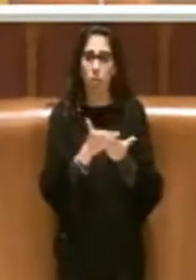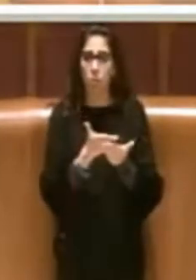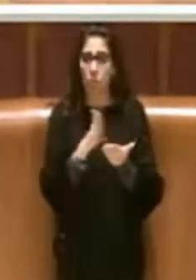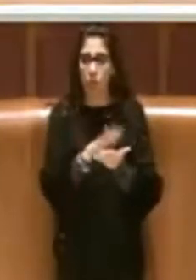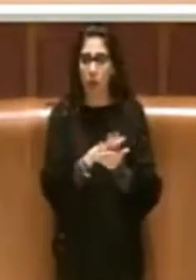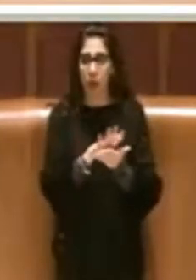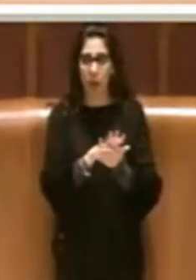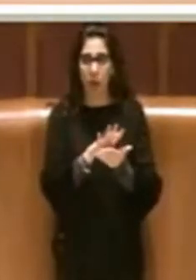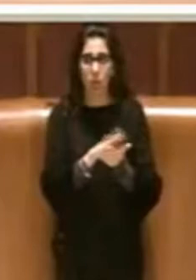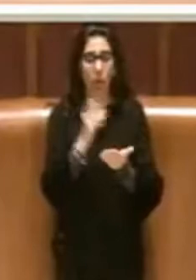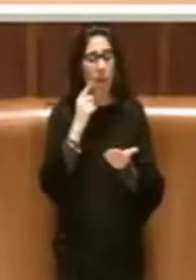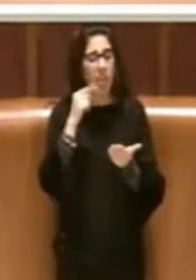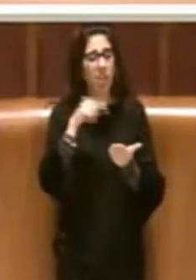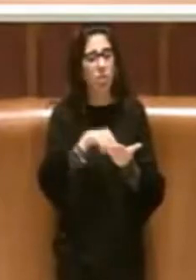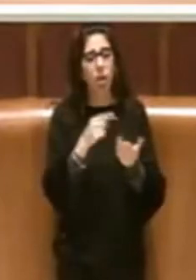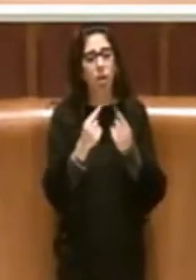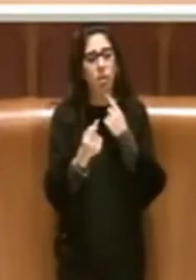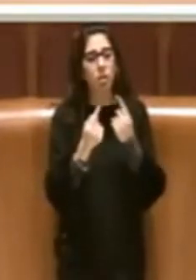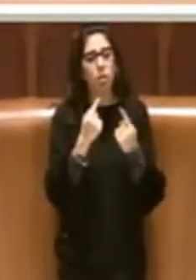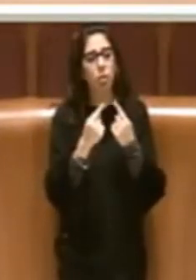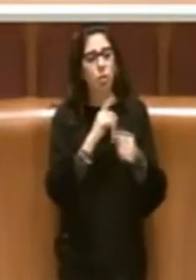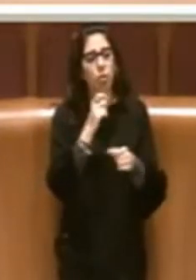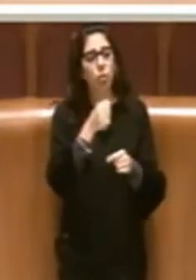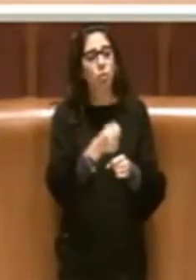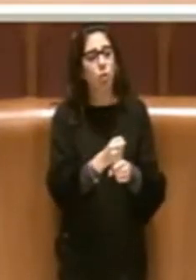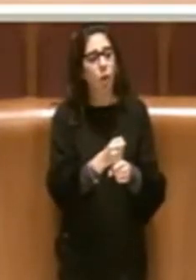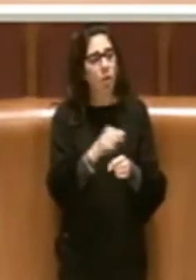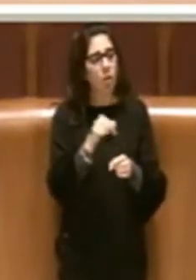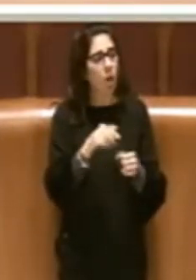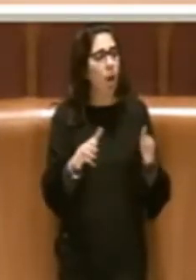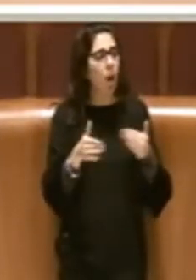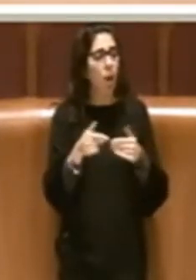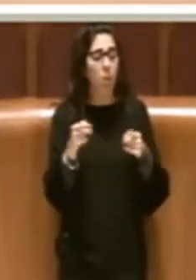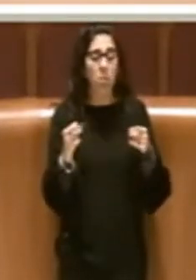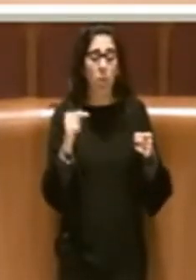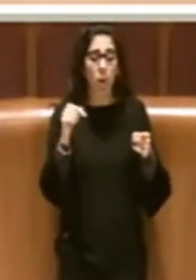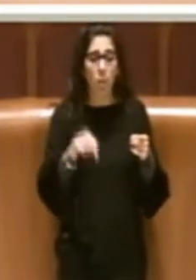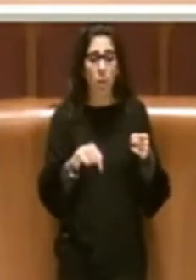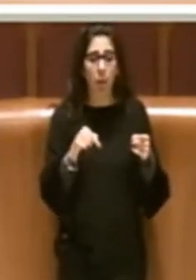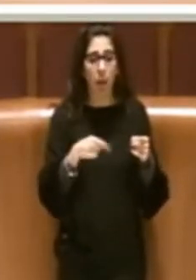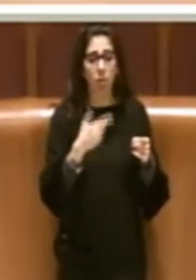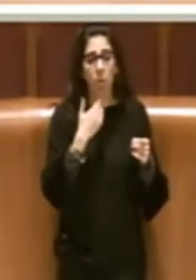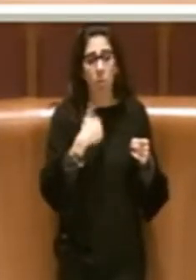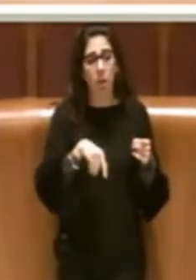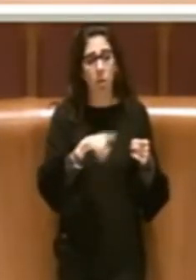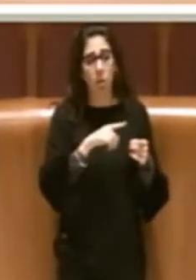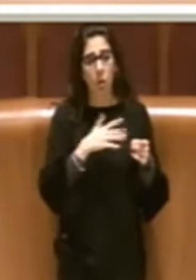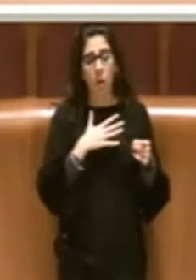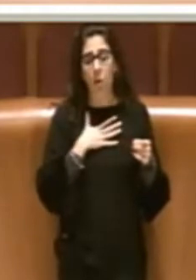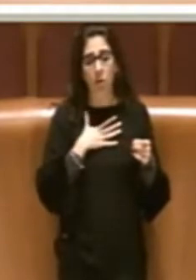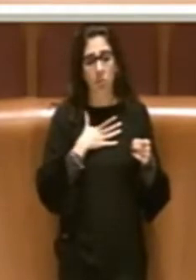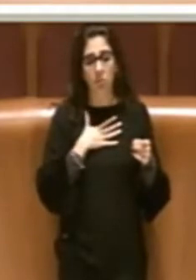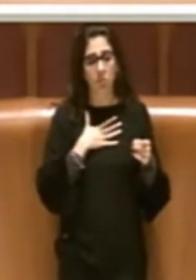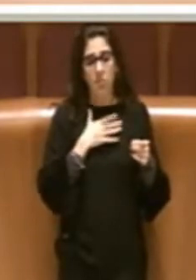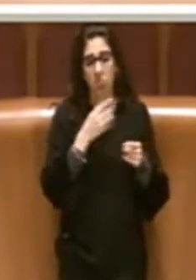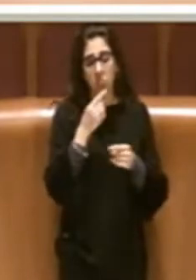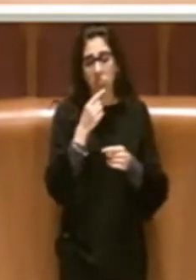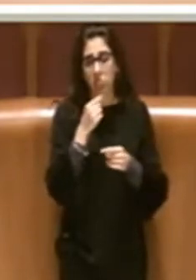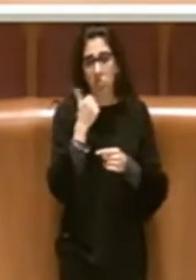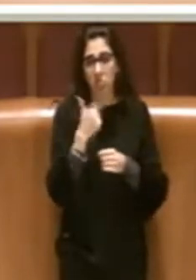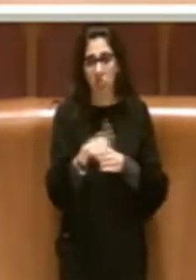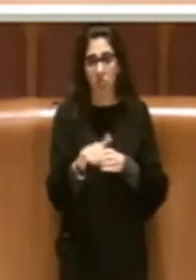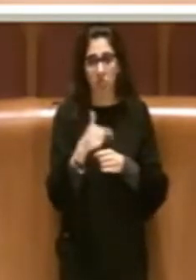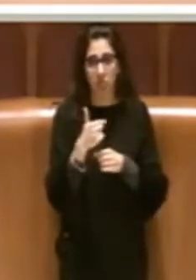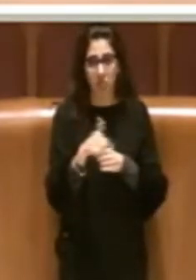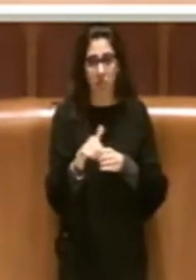Rientrare nel discorso storico in quest'Aula in questo momento lo riteniamo inopportuno